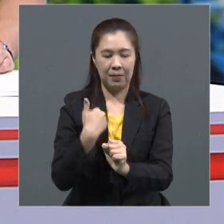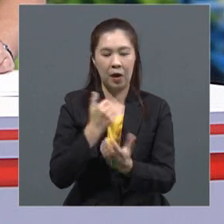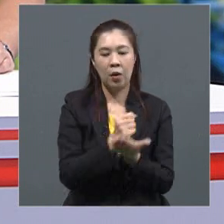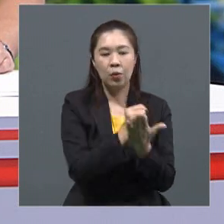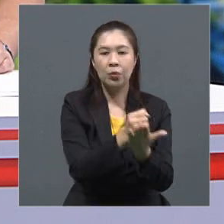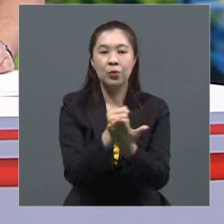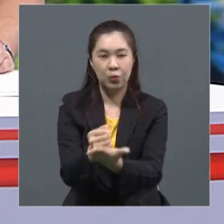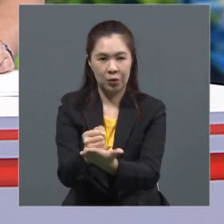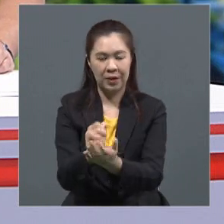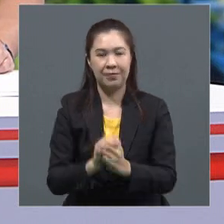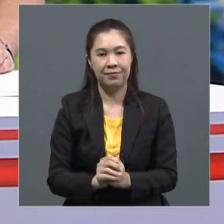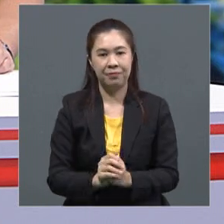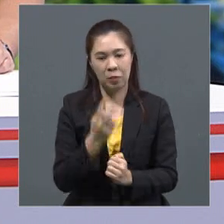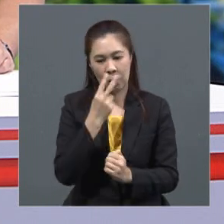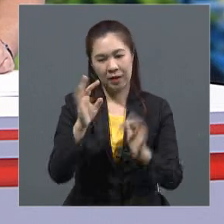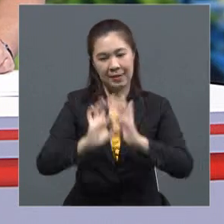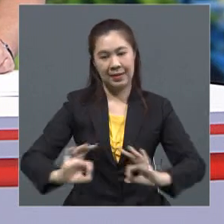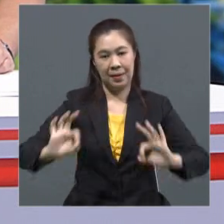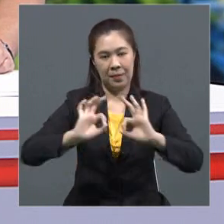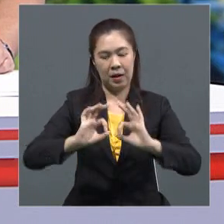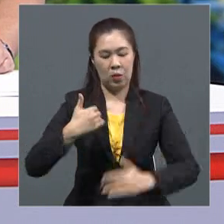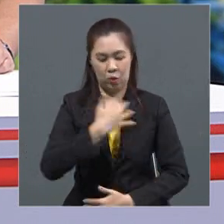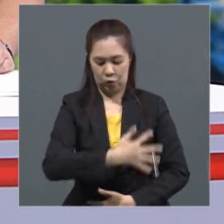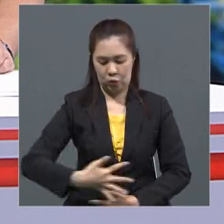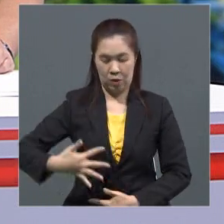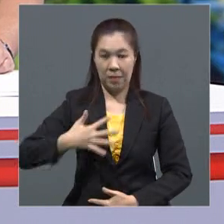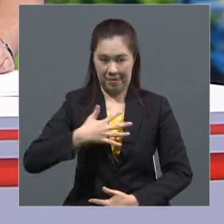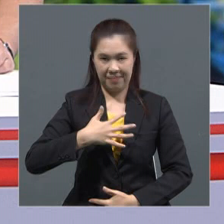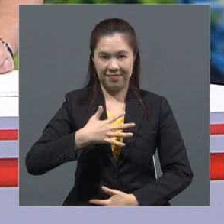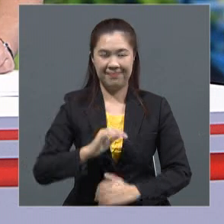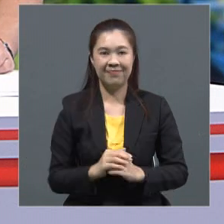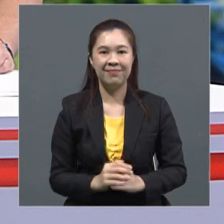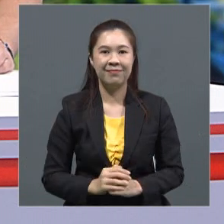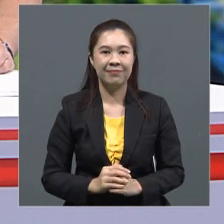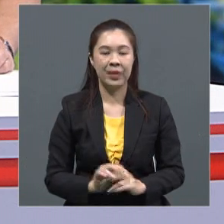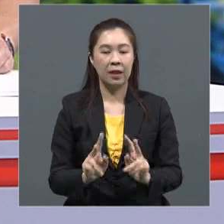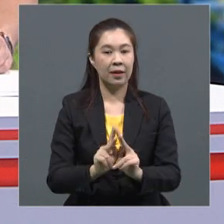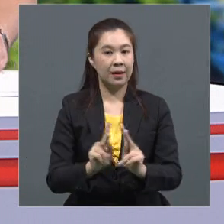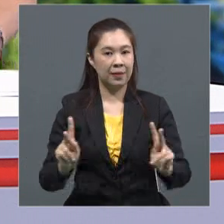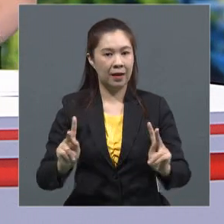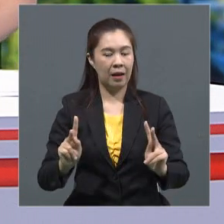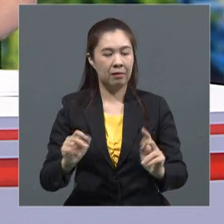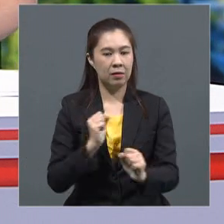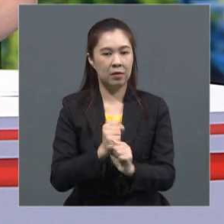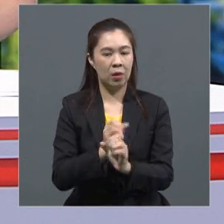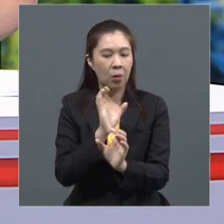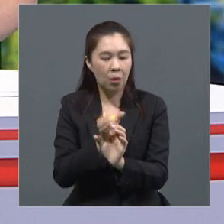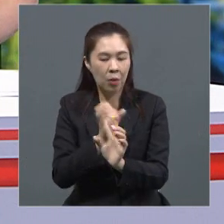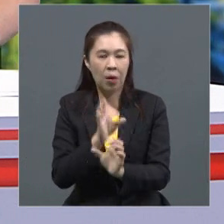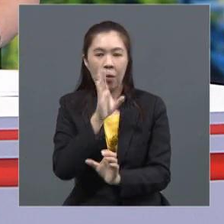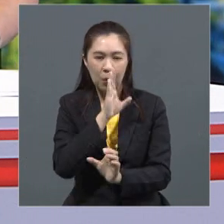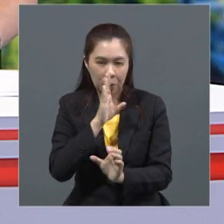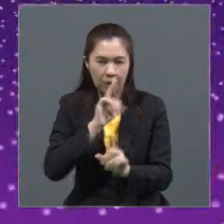นะเพื่อให้ความสำคัญกับเรื่องสุขภาพของประชาชนซึ่งทางคณะกรรมการนโยบายเครื่องดื่มแอลกอฮอล์แห่งชาติกระทรวง